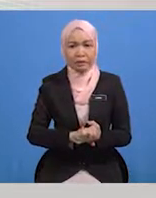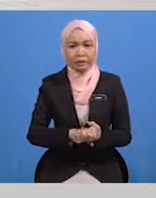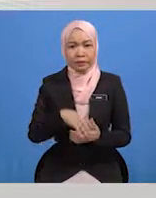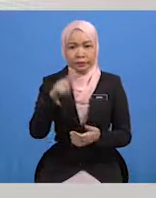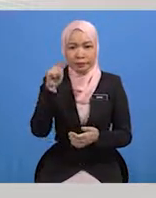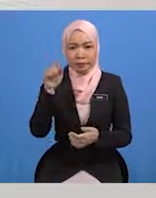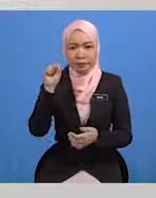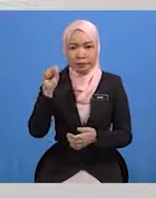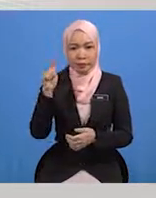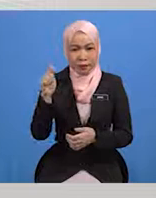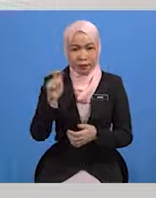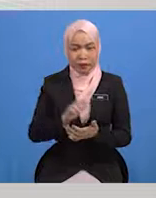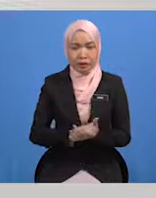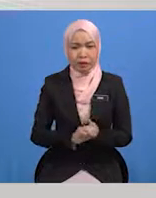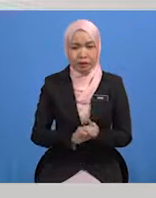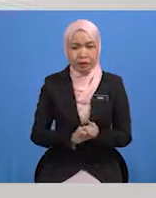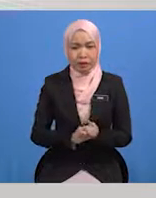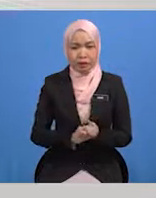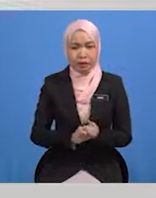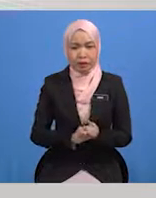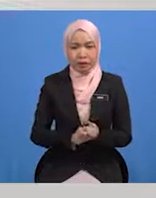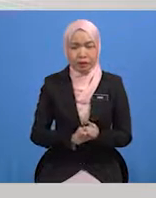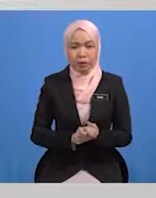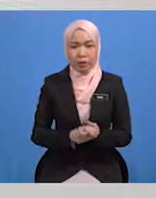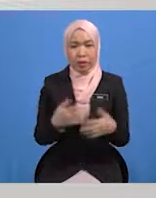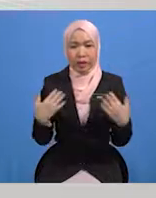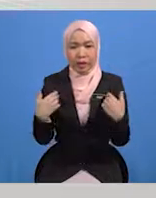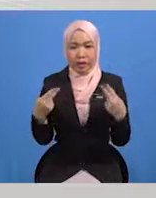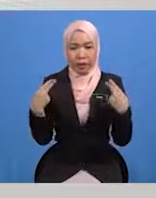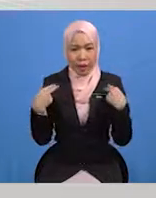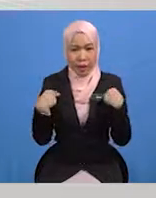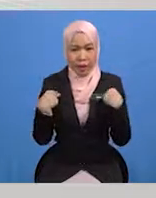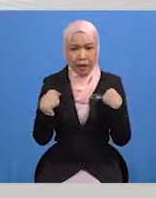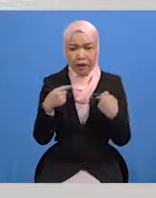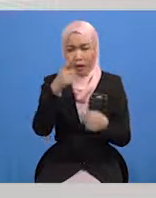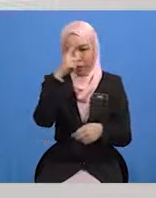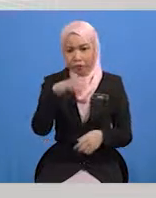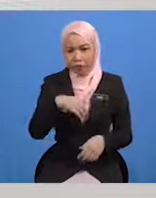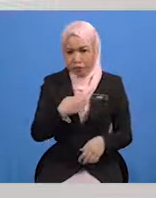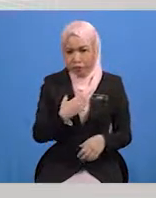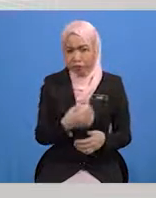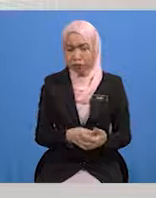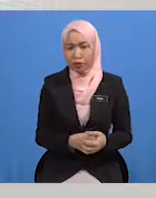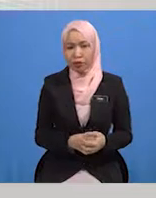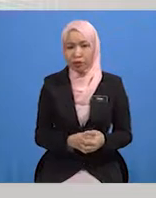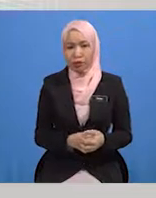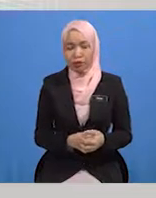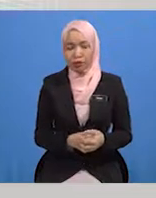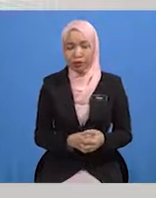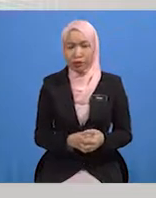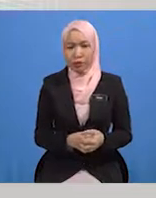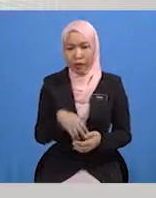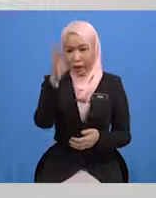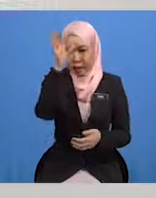dan Puan Suari Alimin berhak cemburu. Maklumlah, ibu bapa